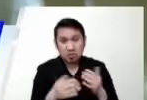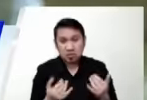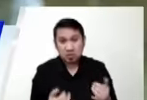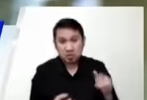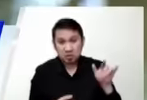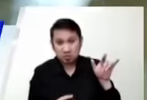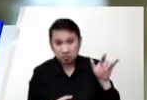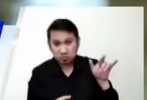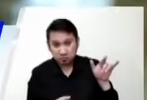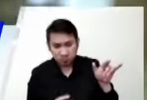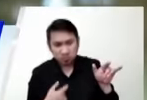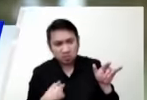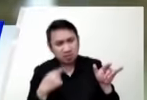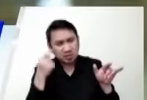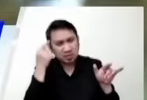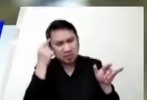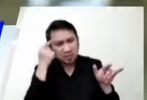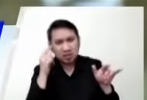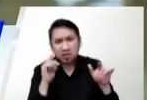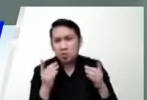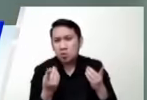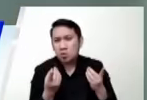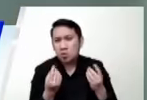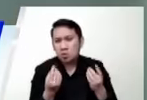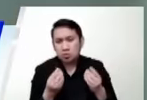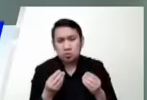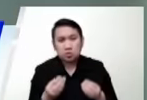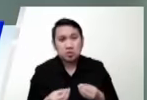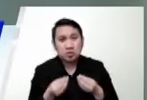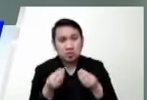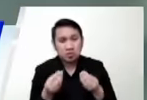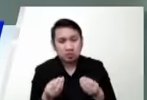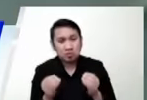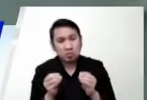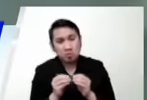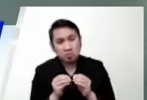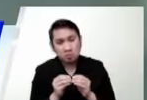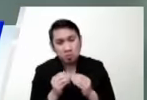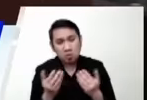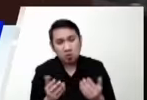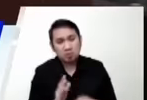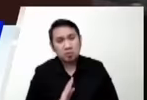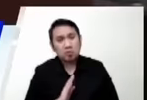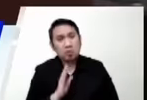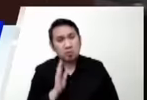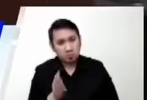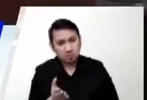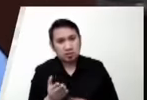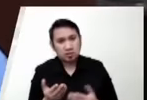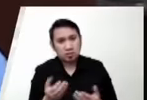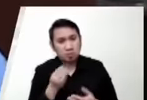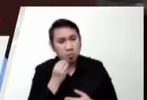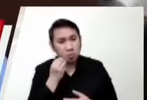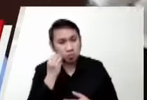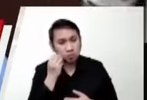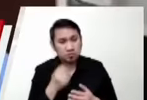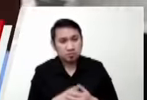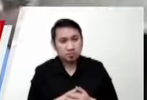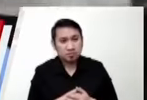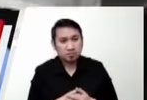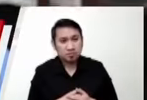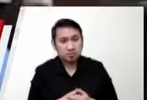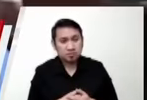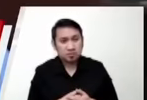Authority kung ano ang gagawin para mas mabigyan ng disenteng matutuluyan ang mga excluded passenger. We will continue to look for a